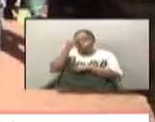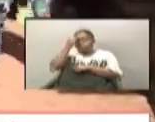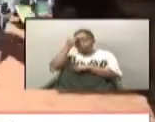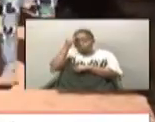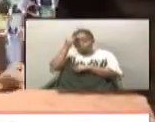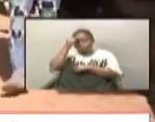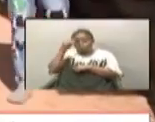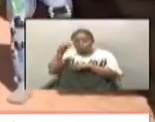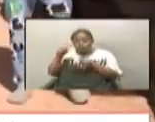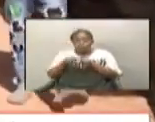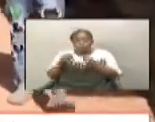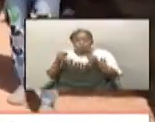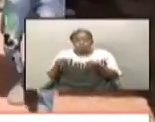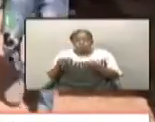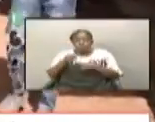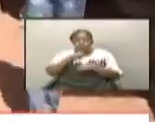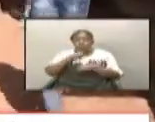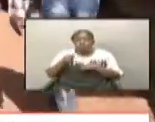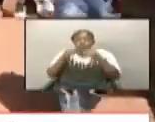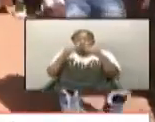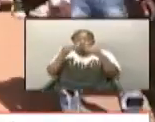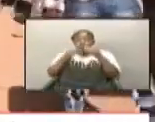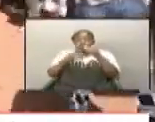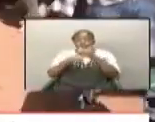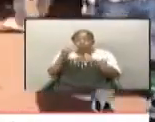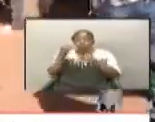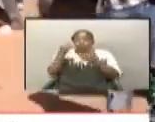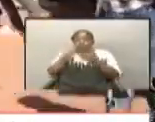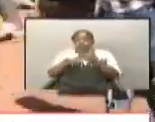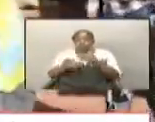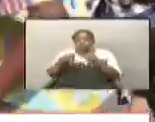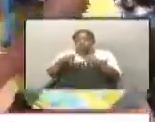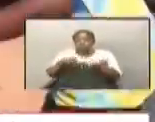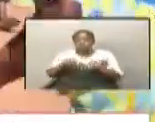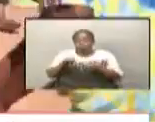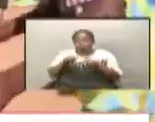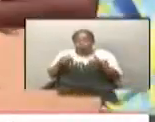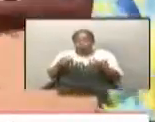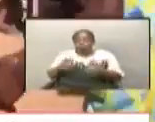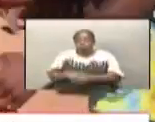tubasanze babinduka masigiro lukabaza katonda olw'okubikola bulungi